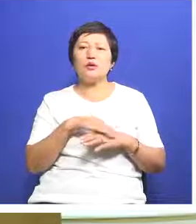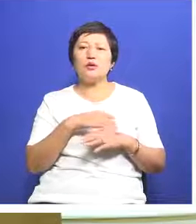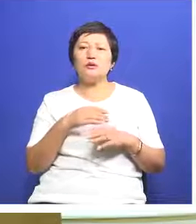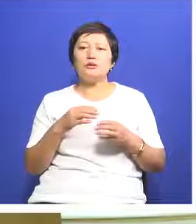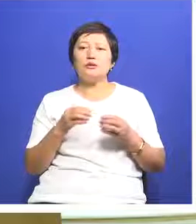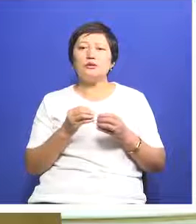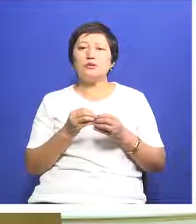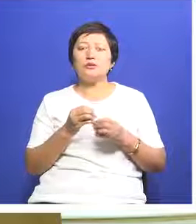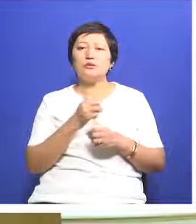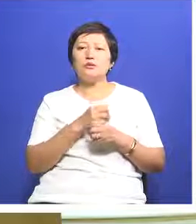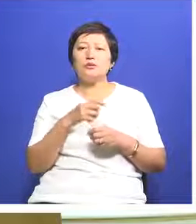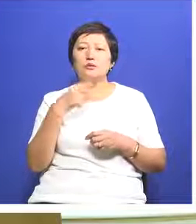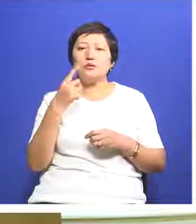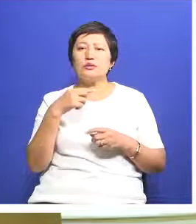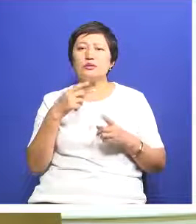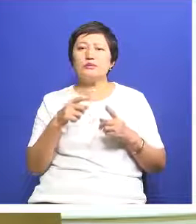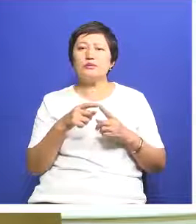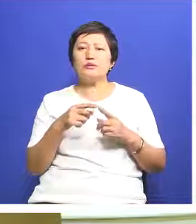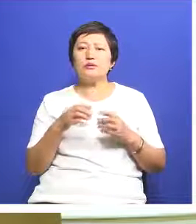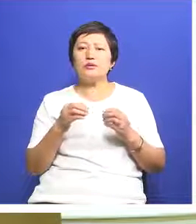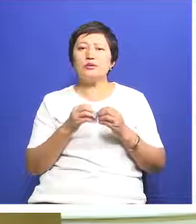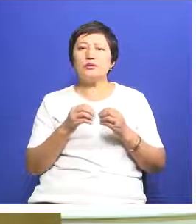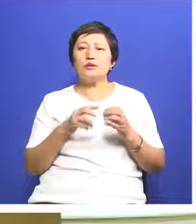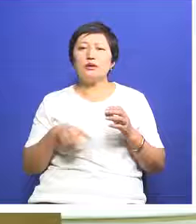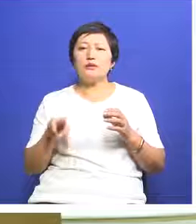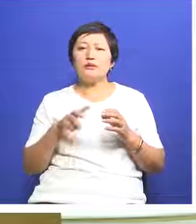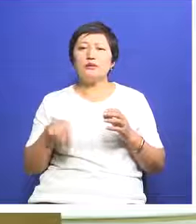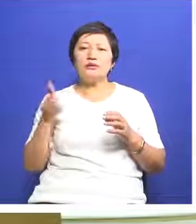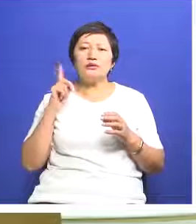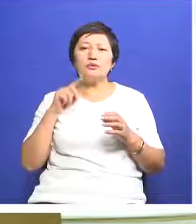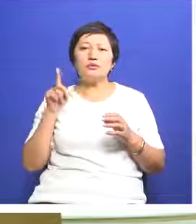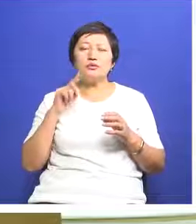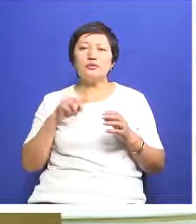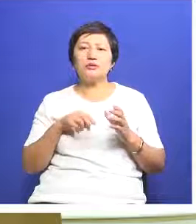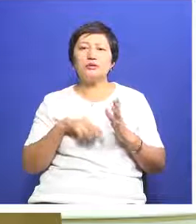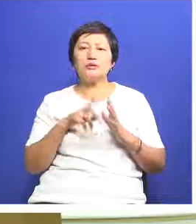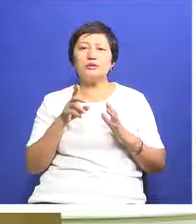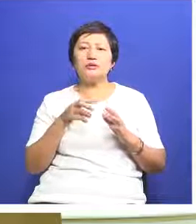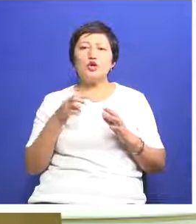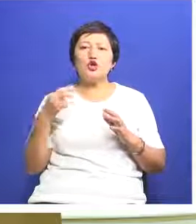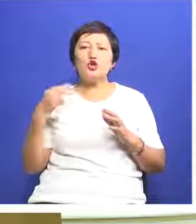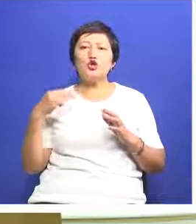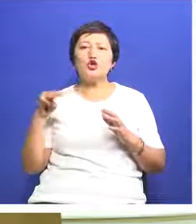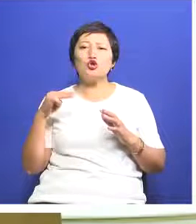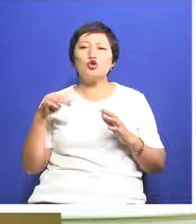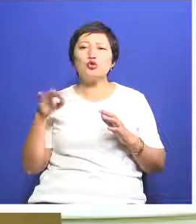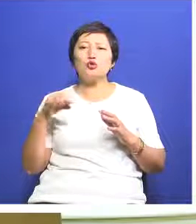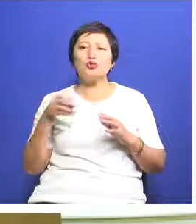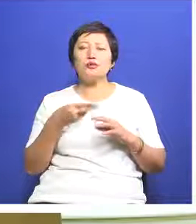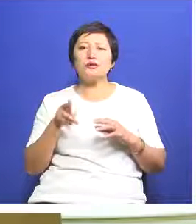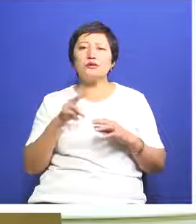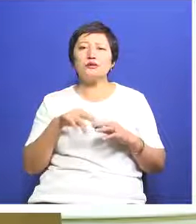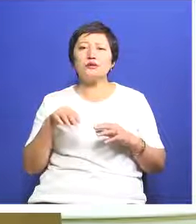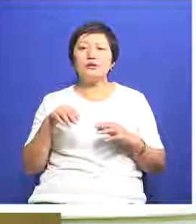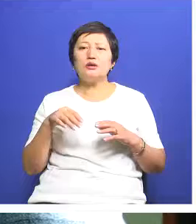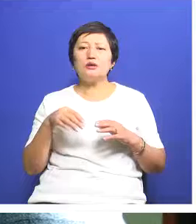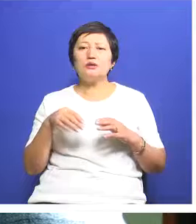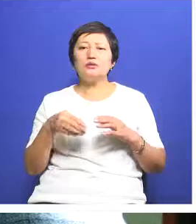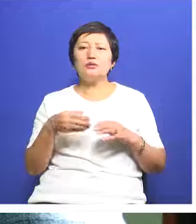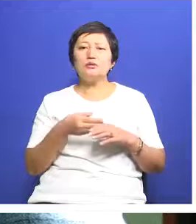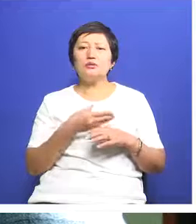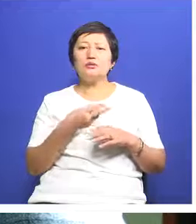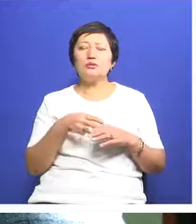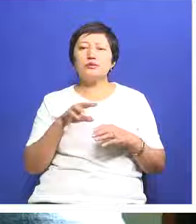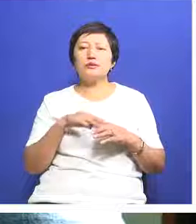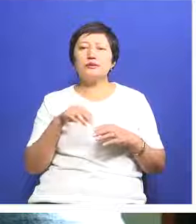алған. Өйткені бізде 12 метрден су шығады, тұзды су шығады. Соған біз жаңағы су тазалас қондырғысын